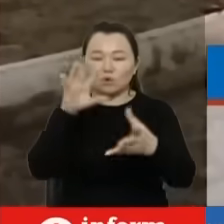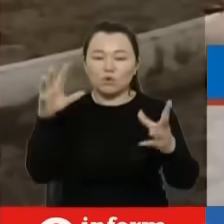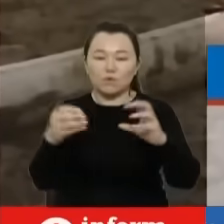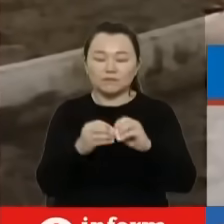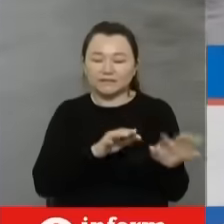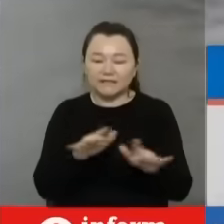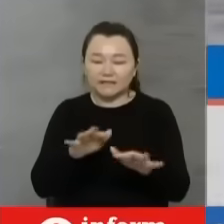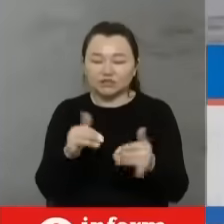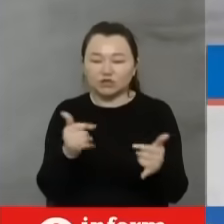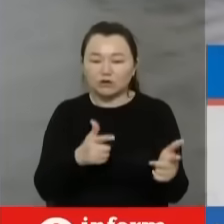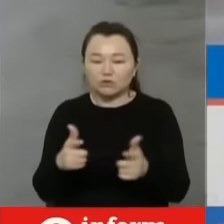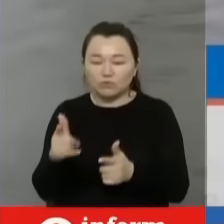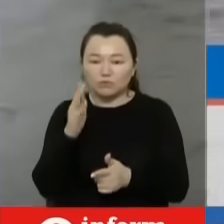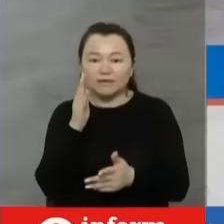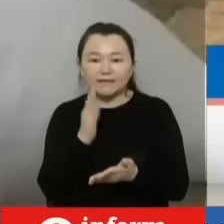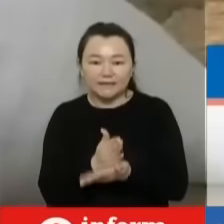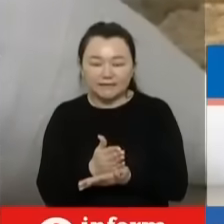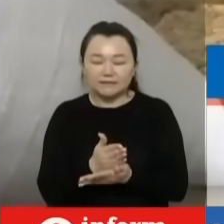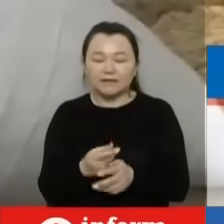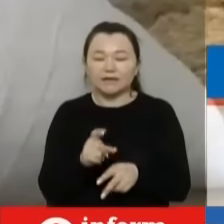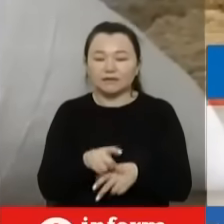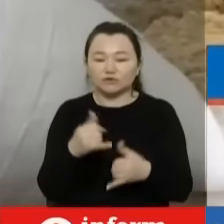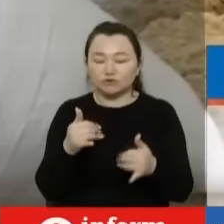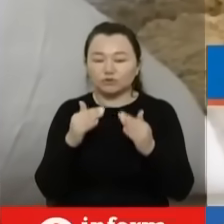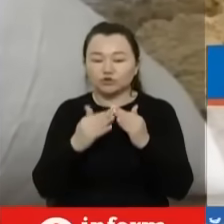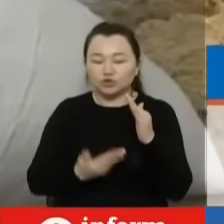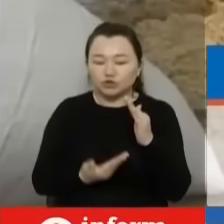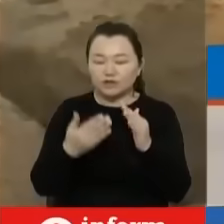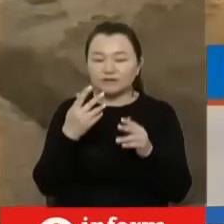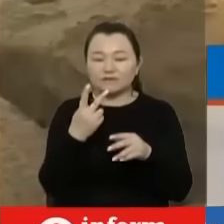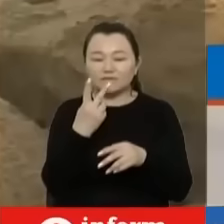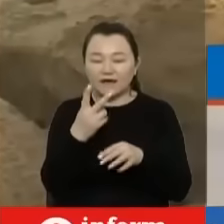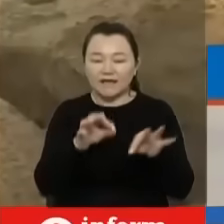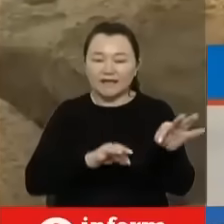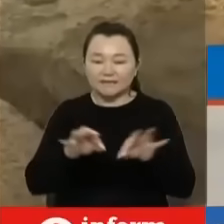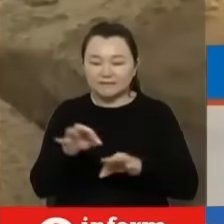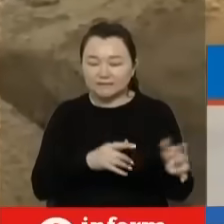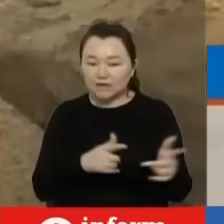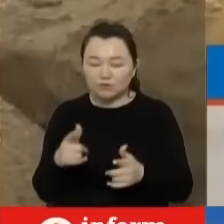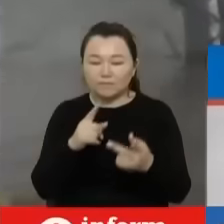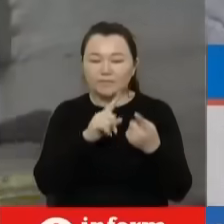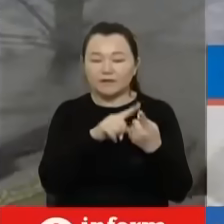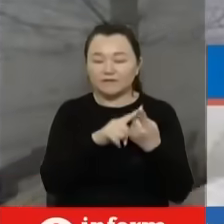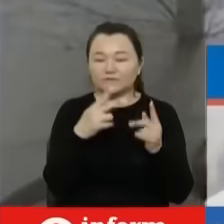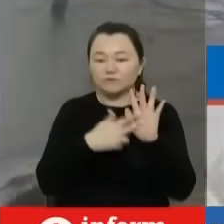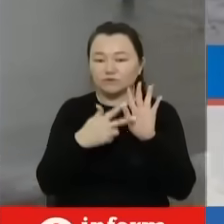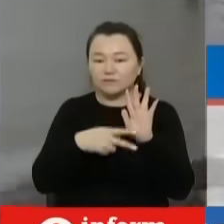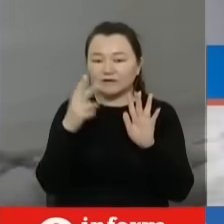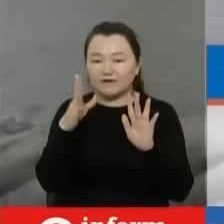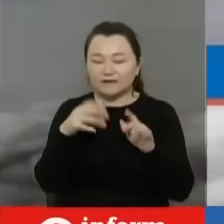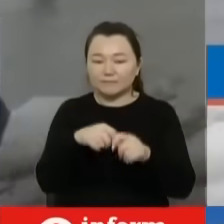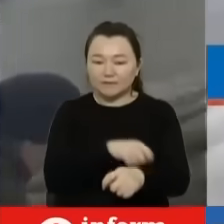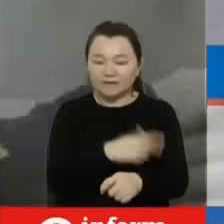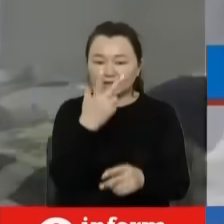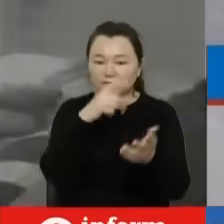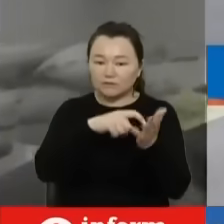іс-қимыл жоспары әзірленген. Соның аясында тұрғын жайлардың екі эскизі дайындалып отыр. Біріншісі 80 шаршы метрлік үш